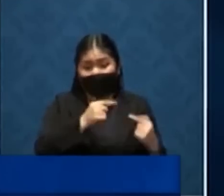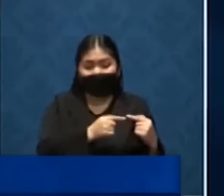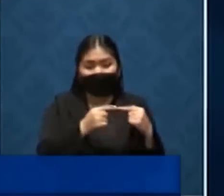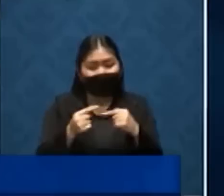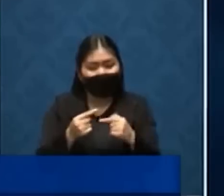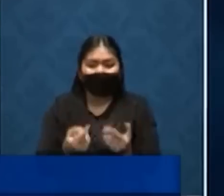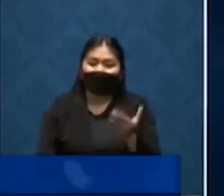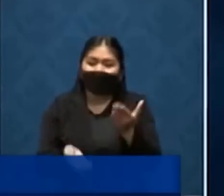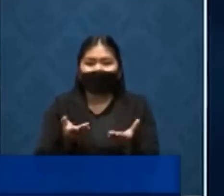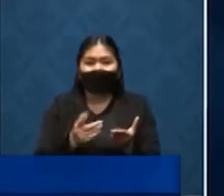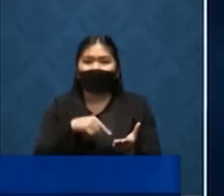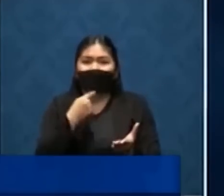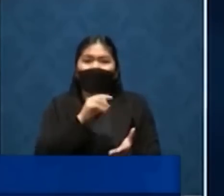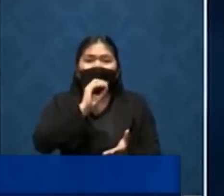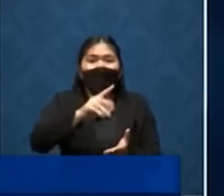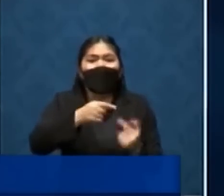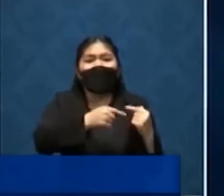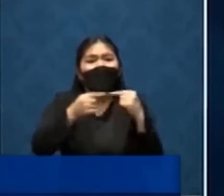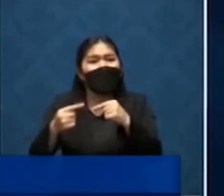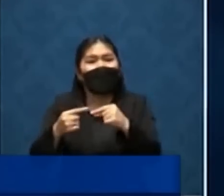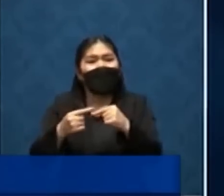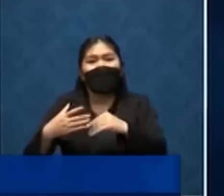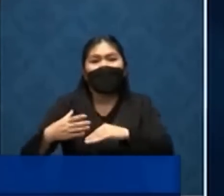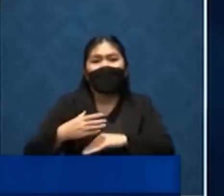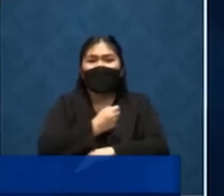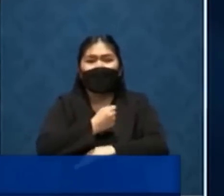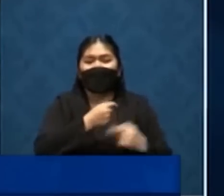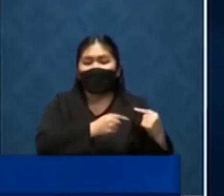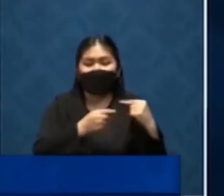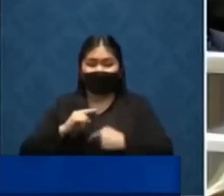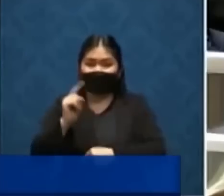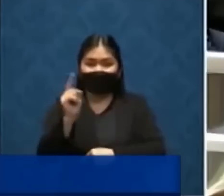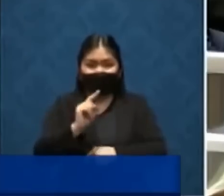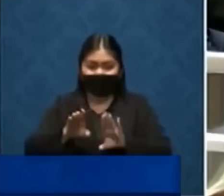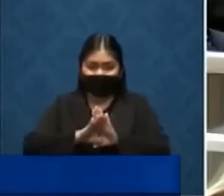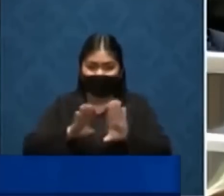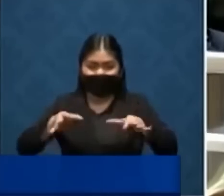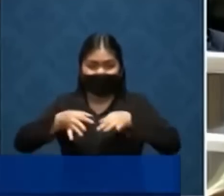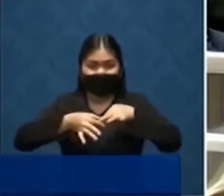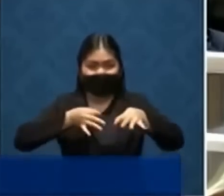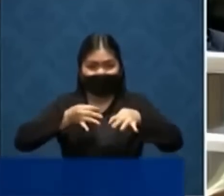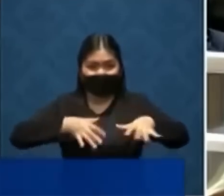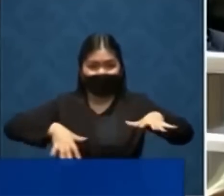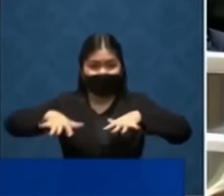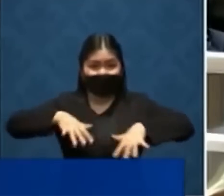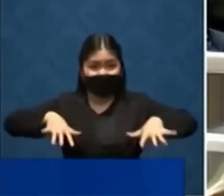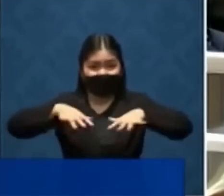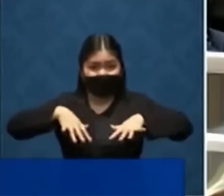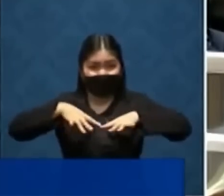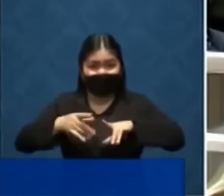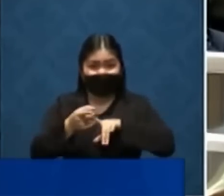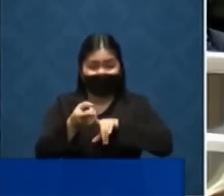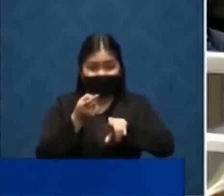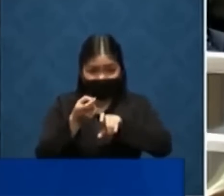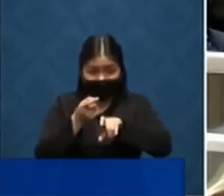หรับใครบางคนให้ไปต่อเพียงเพื่อจะสืบทอดอำนาจขอบคุณท่านประธานครับ อภิปรายทั่วไป นายพิธาลิ้มเจริญ